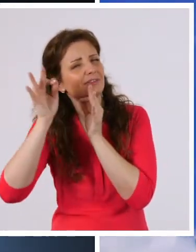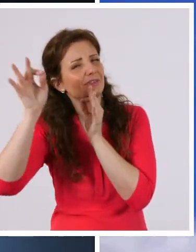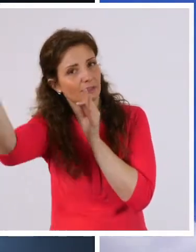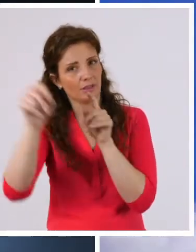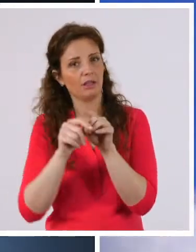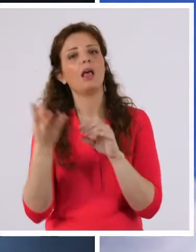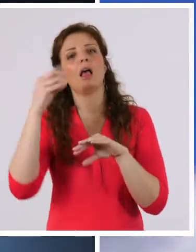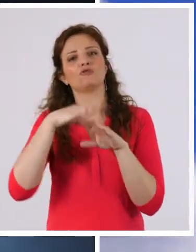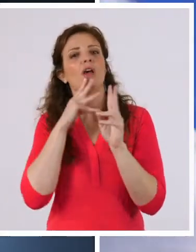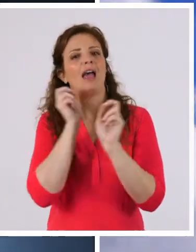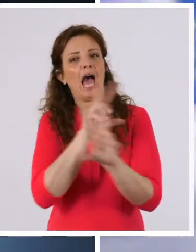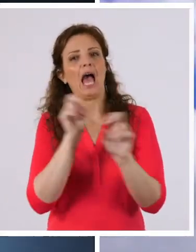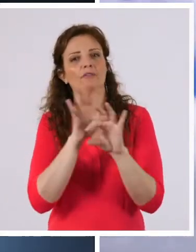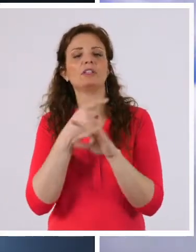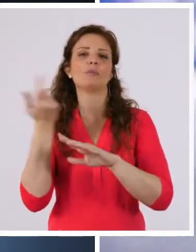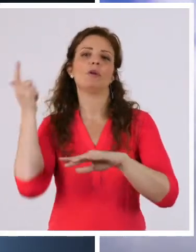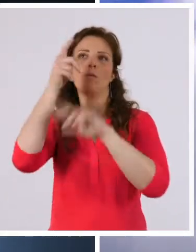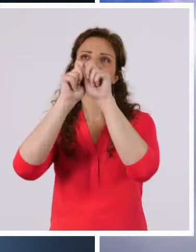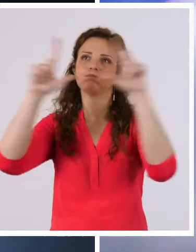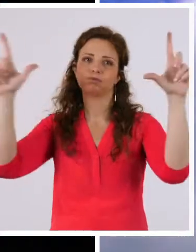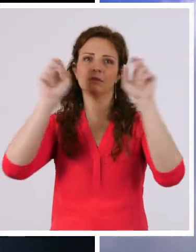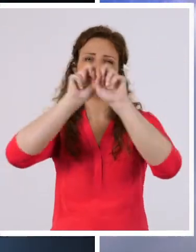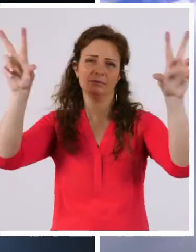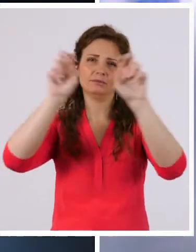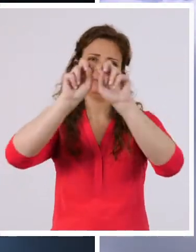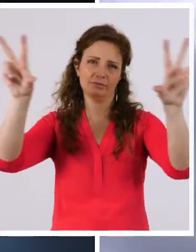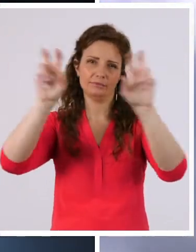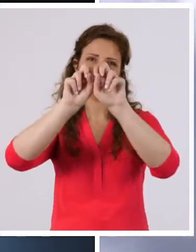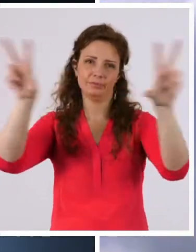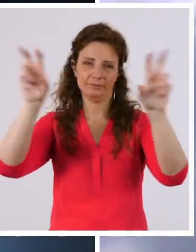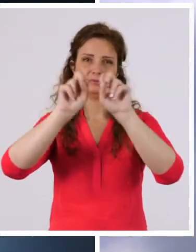dai campanelli d'allarme e dalla sirena della nave.